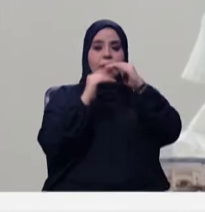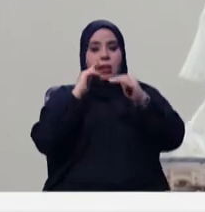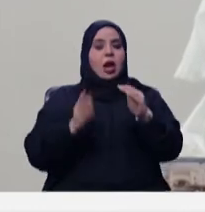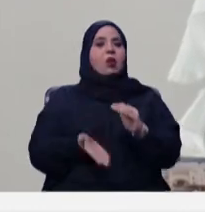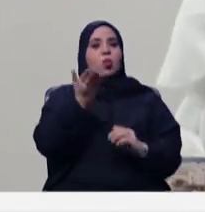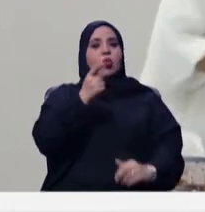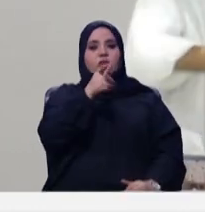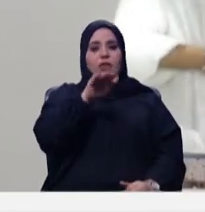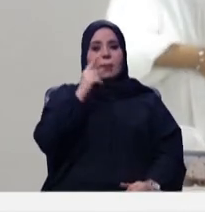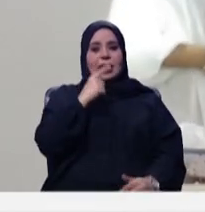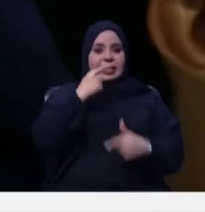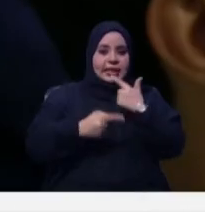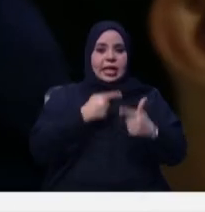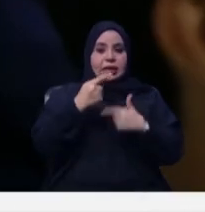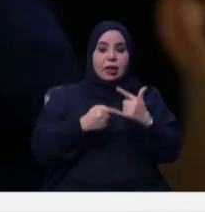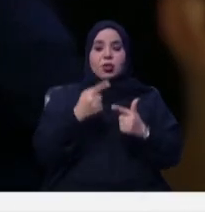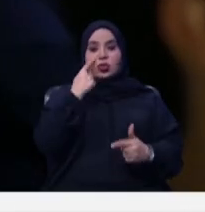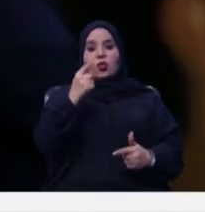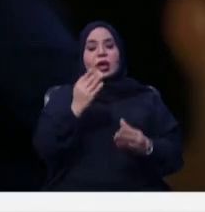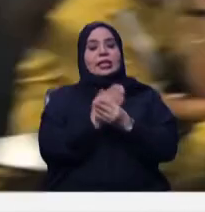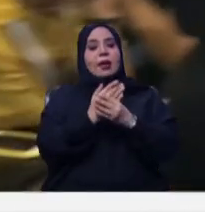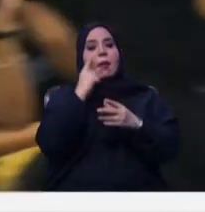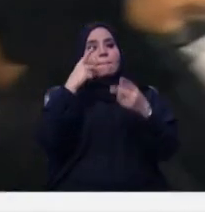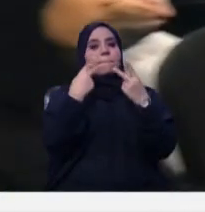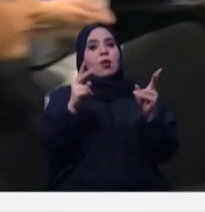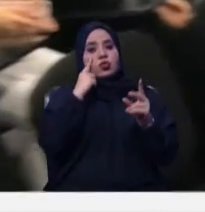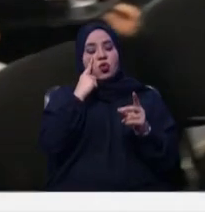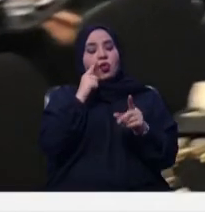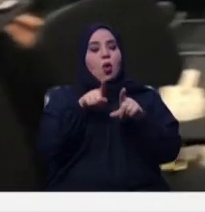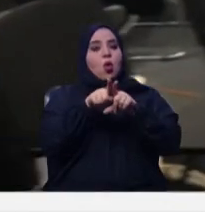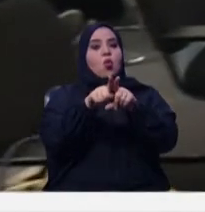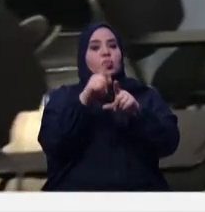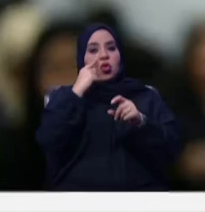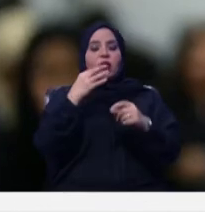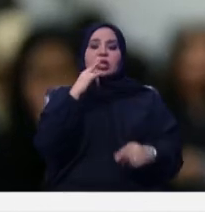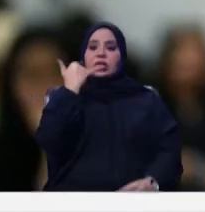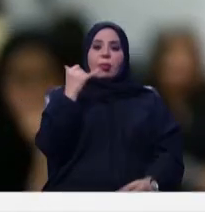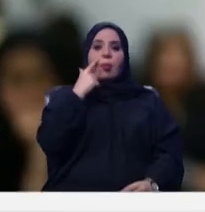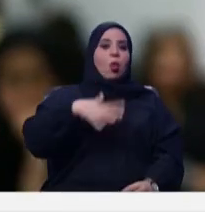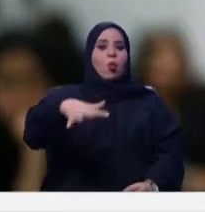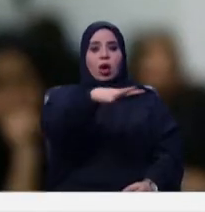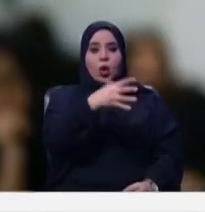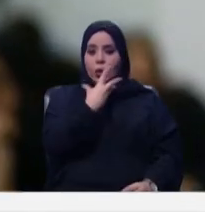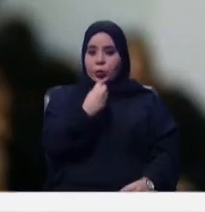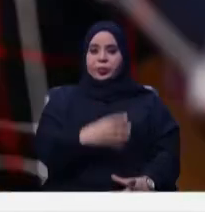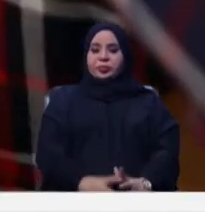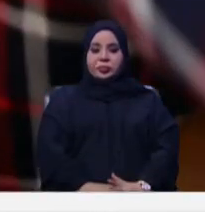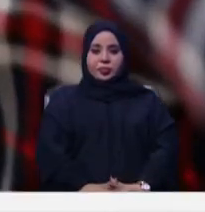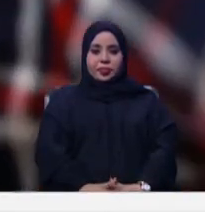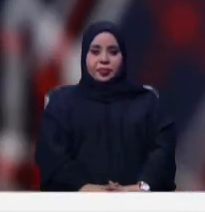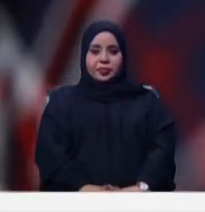تأتي كل سنة متكيفة مع ما يتطلبه الواقع الشبابي البحريني.